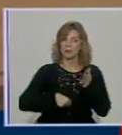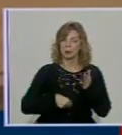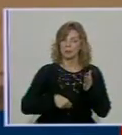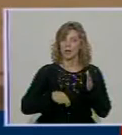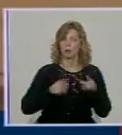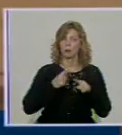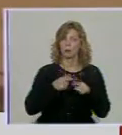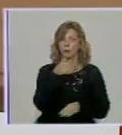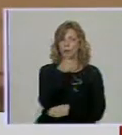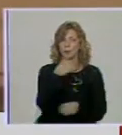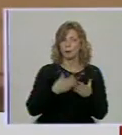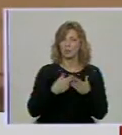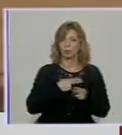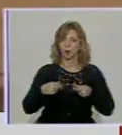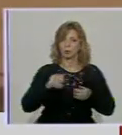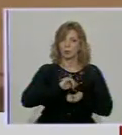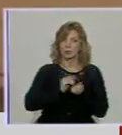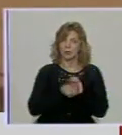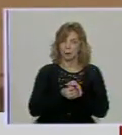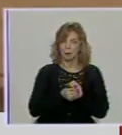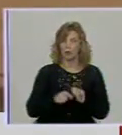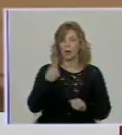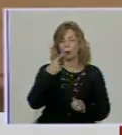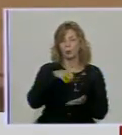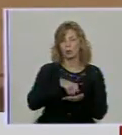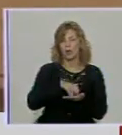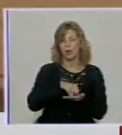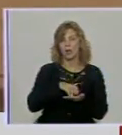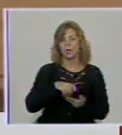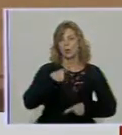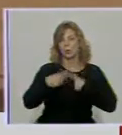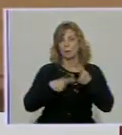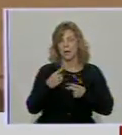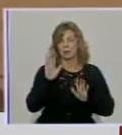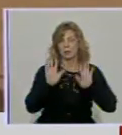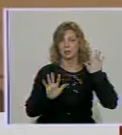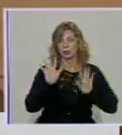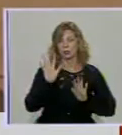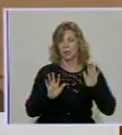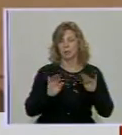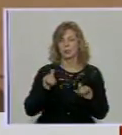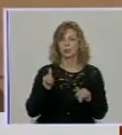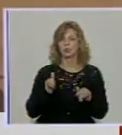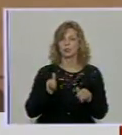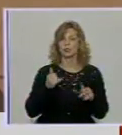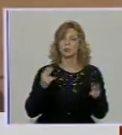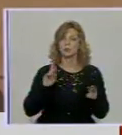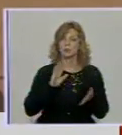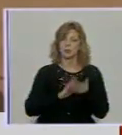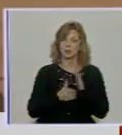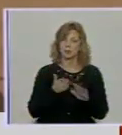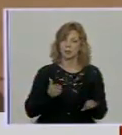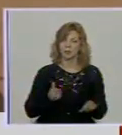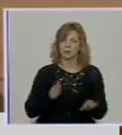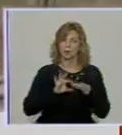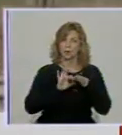dezăpezirea. Una dintre zone este în licitație publică, urmând ca în cel mai scurt timp să avem și acolo contract ferm pe care să